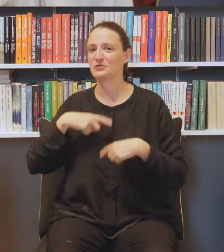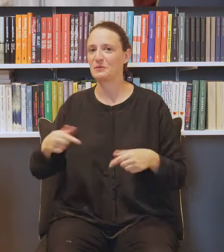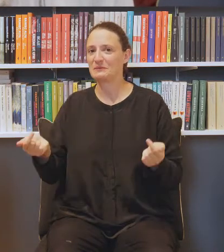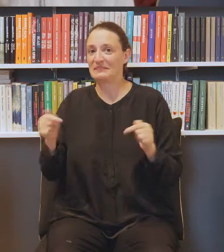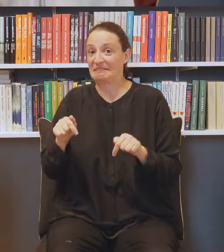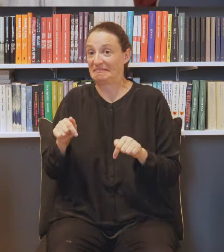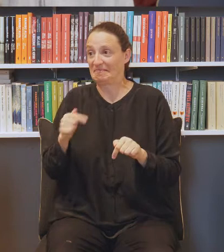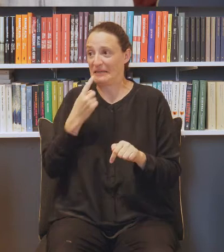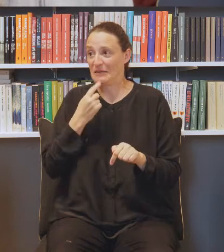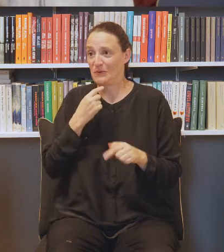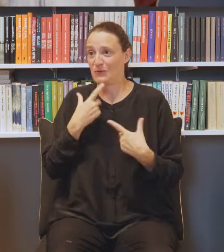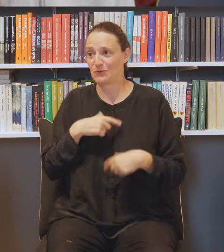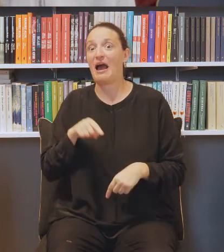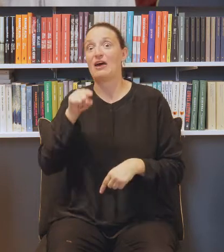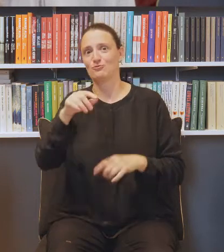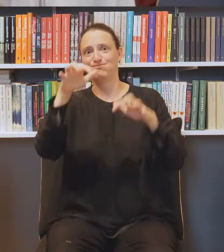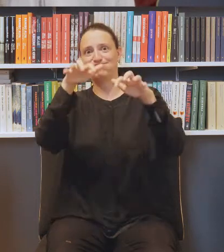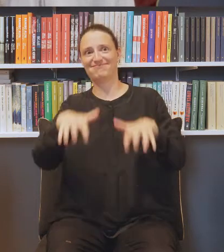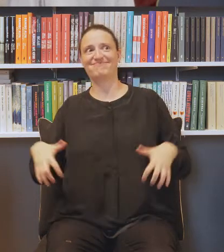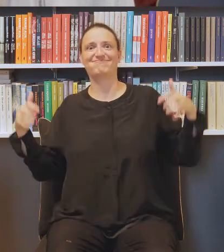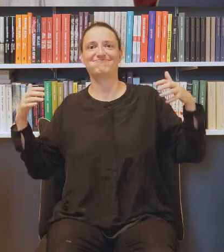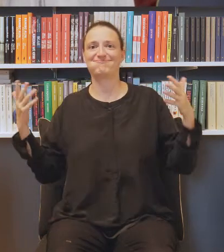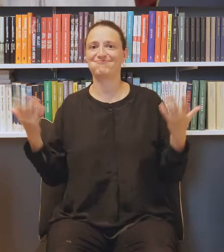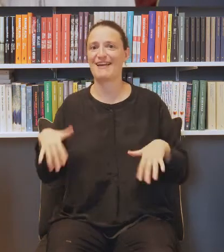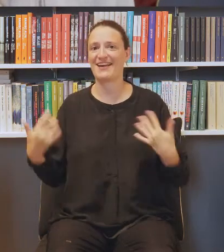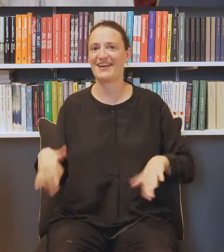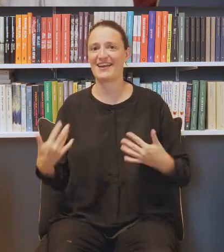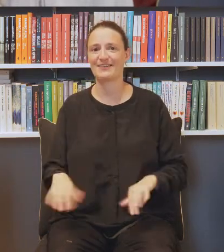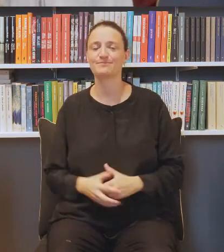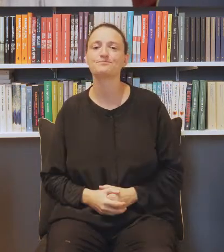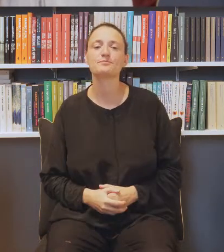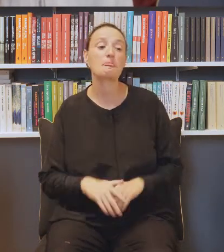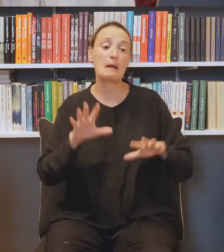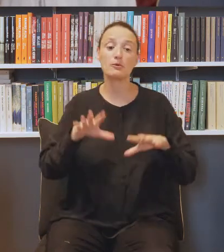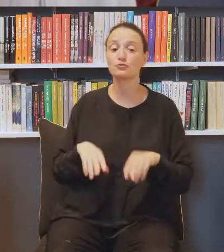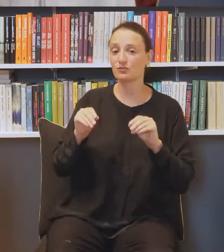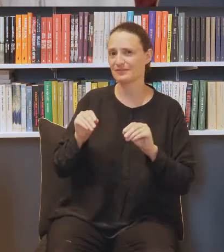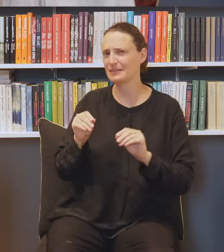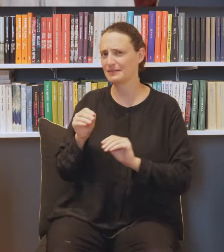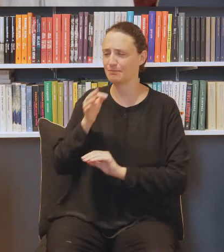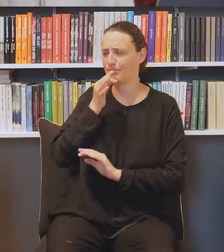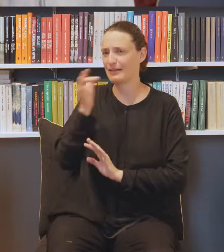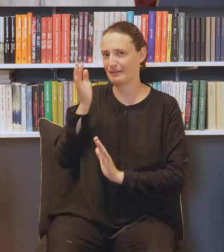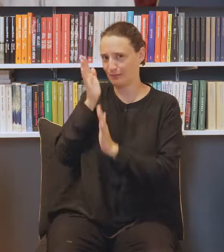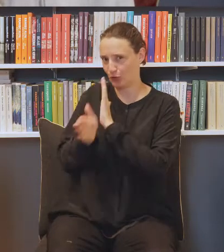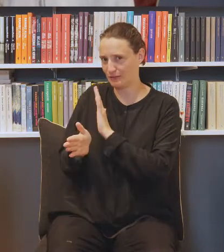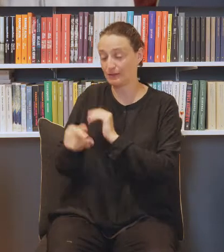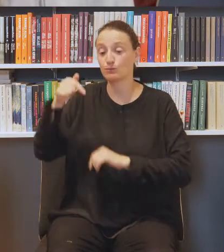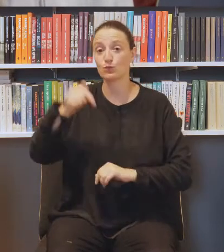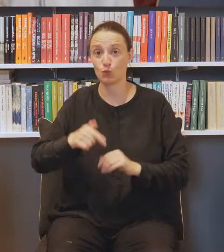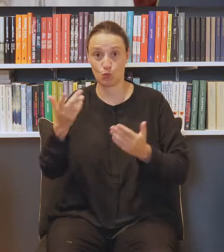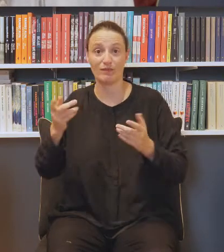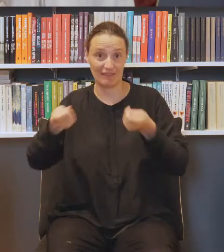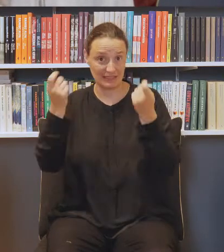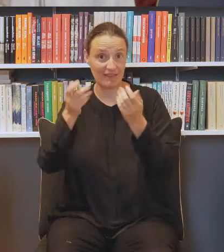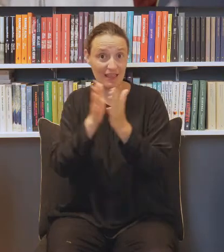Więc to jest będzie rekord pozytywny. Tak, to może na początek coś prostego. Jesteśmy na festiwalu